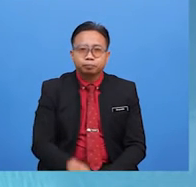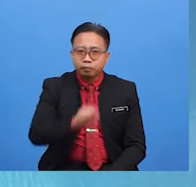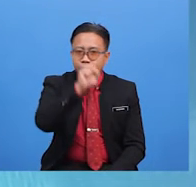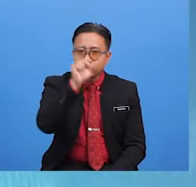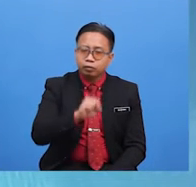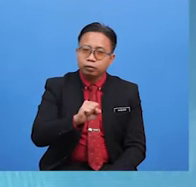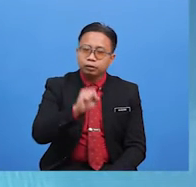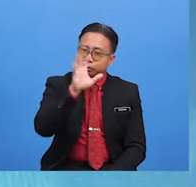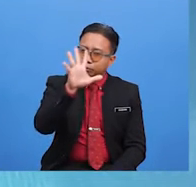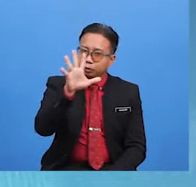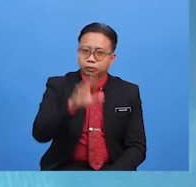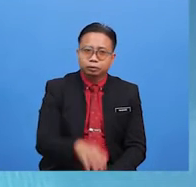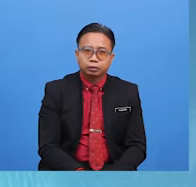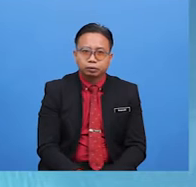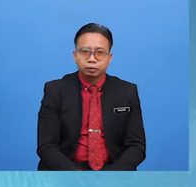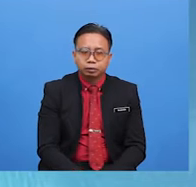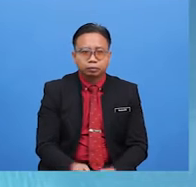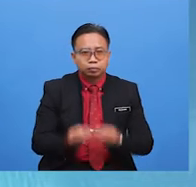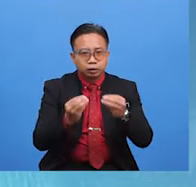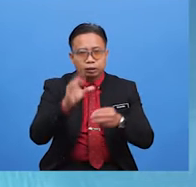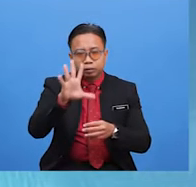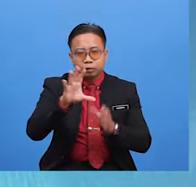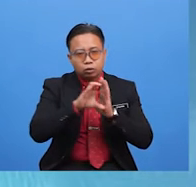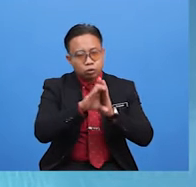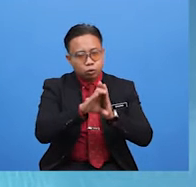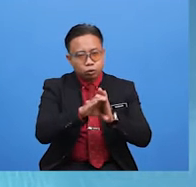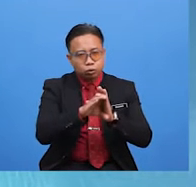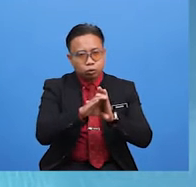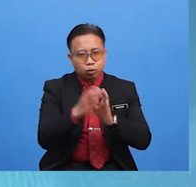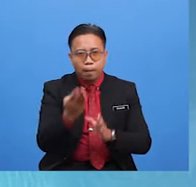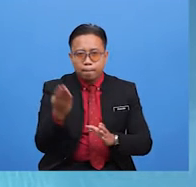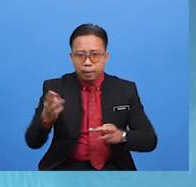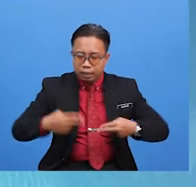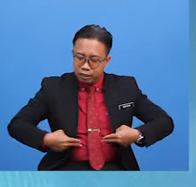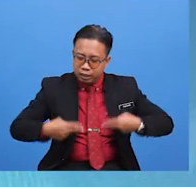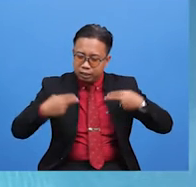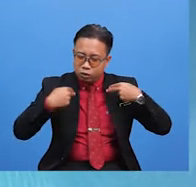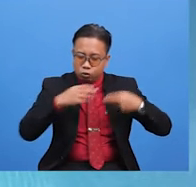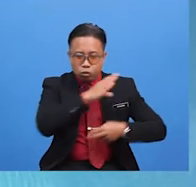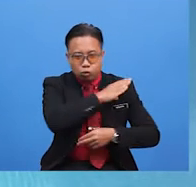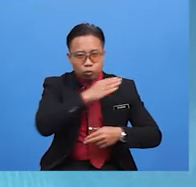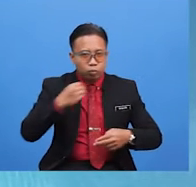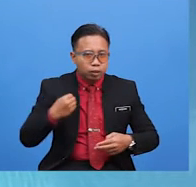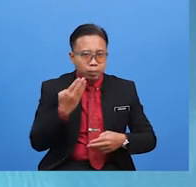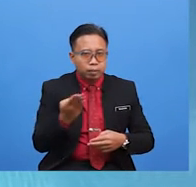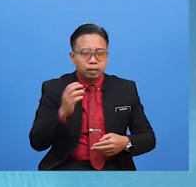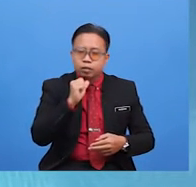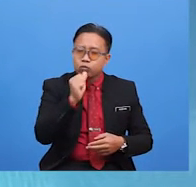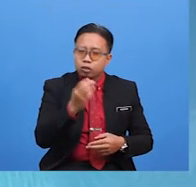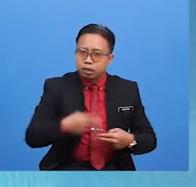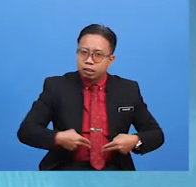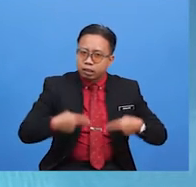Soalan yang seterusnya, berikan 5 contoh benda hidup dan benda bukan hidup